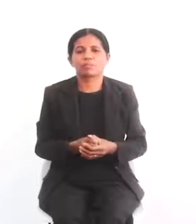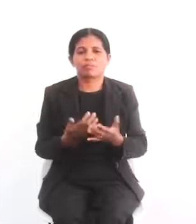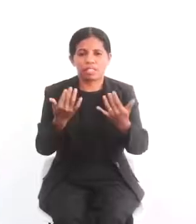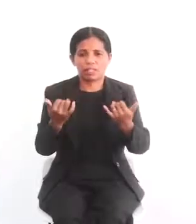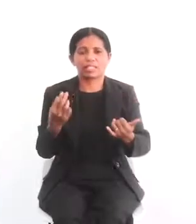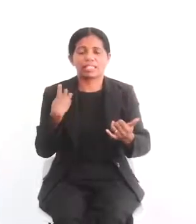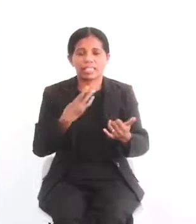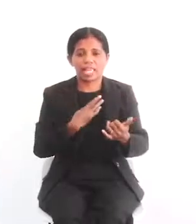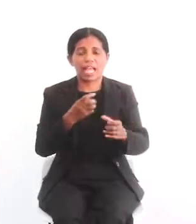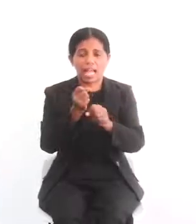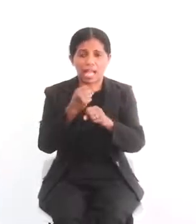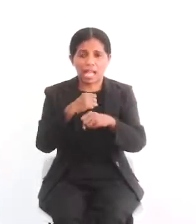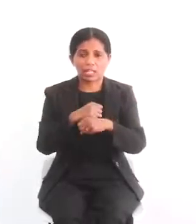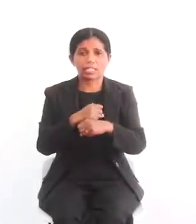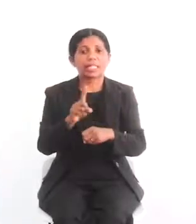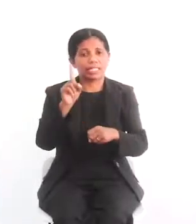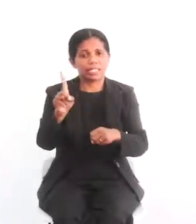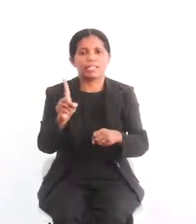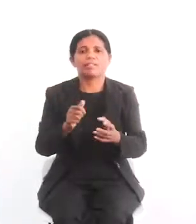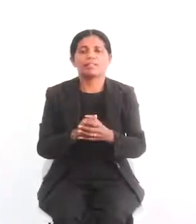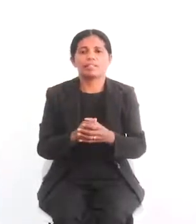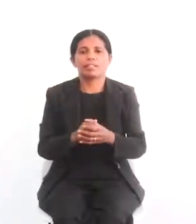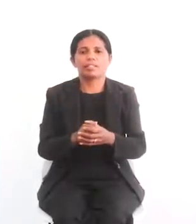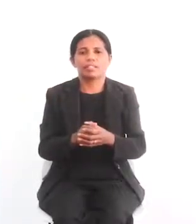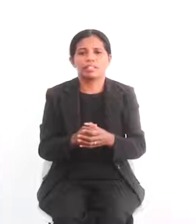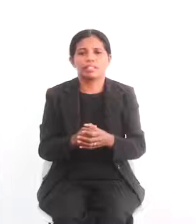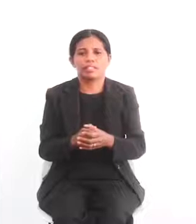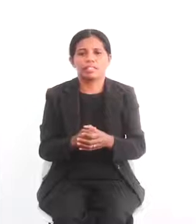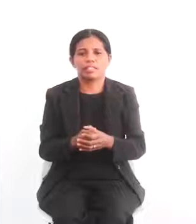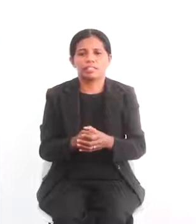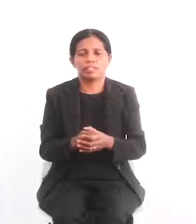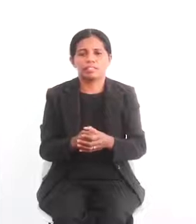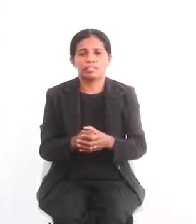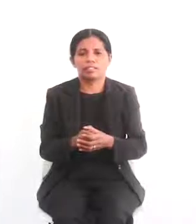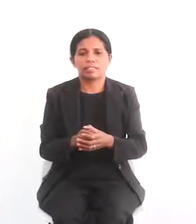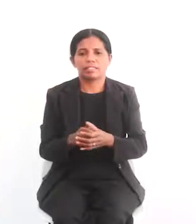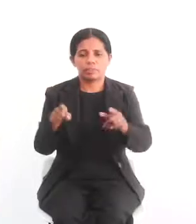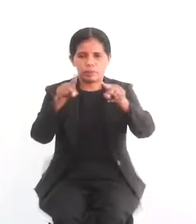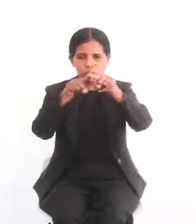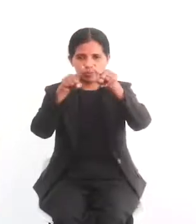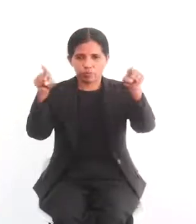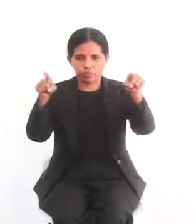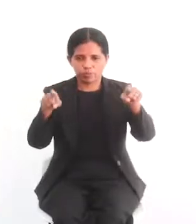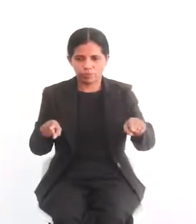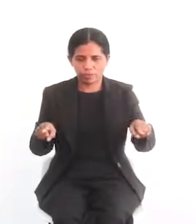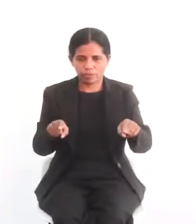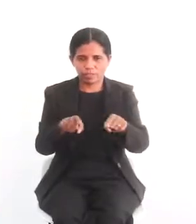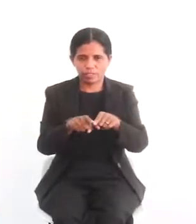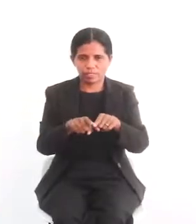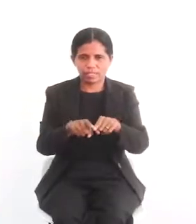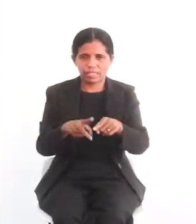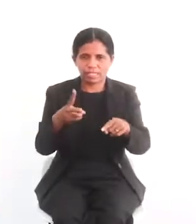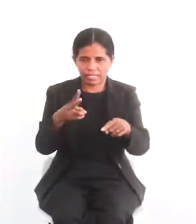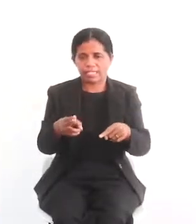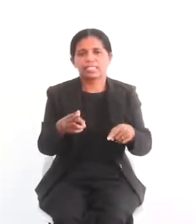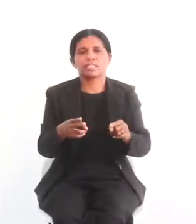Agora, kita halotan forma geometri da seluk maka kuadrado. Kita tesi ansan eh.